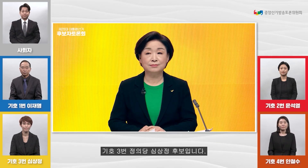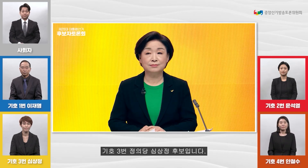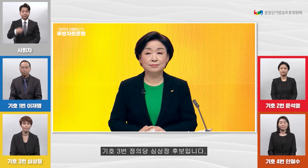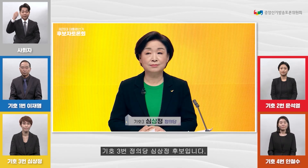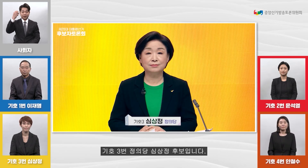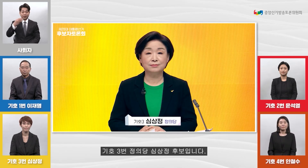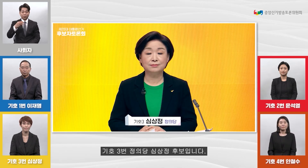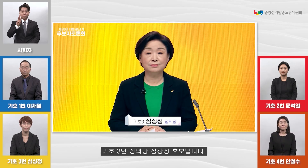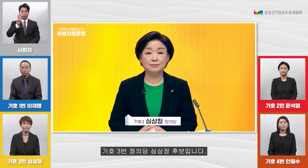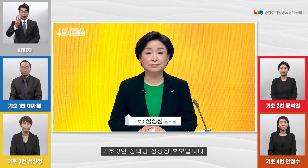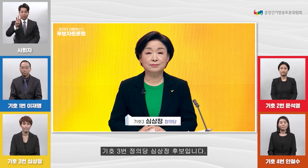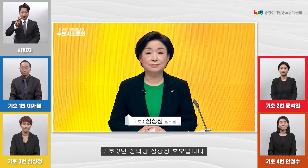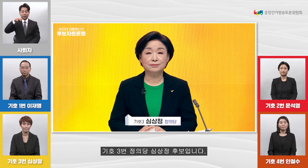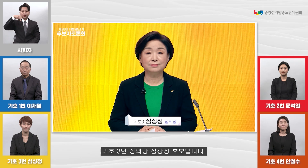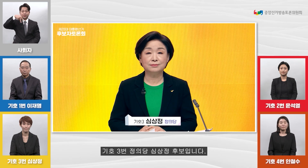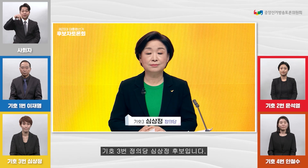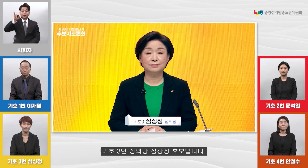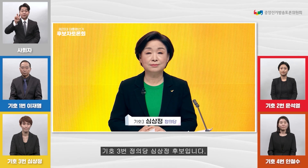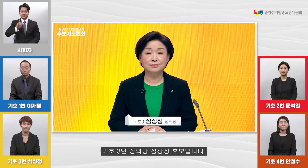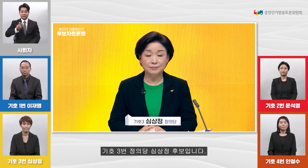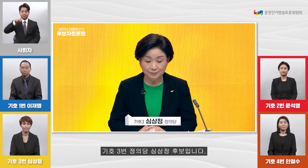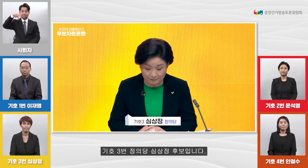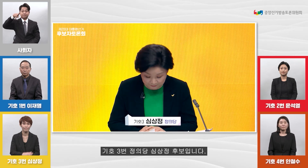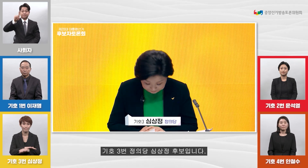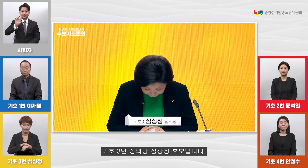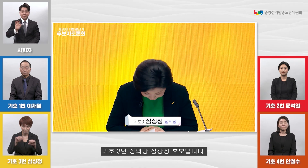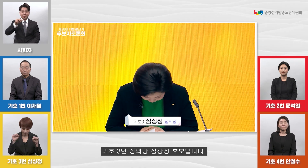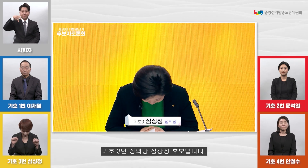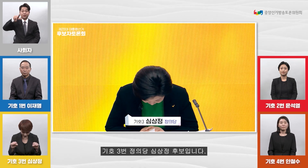기호 3번 정의당 심상정 후보입니다.